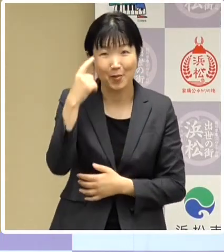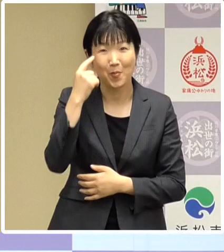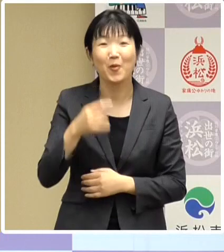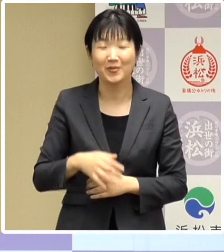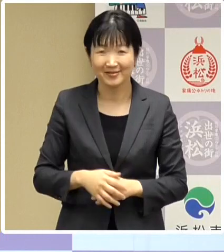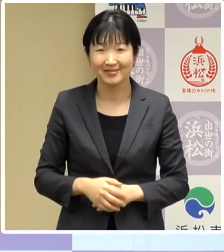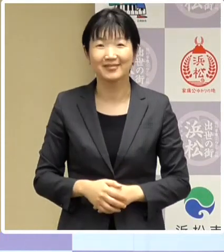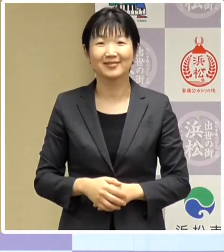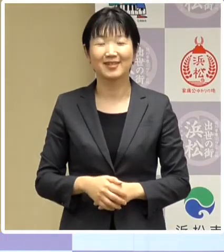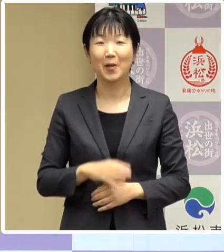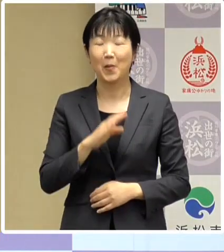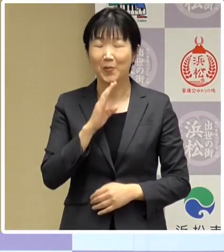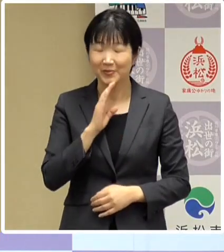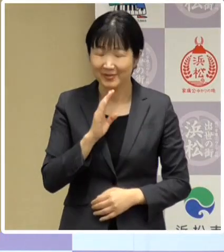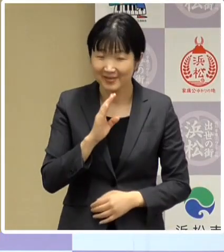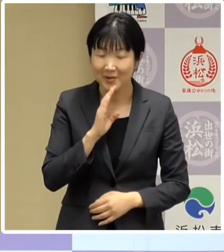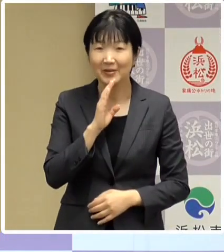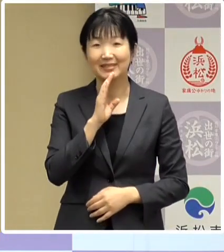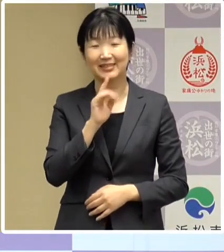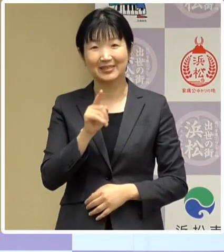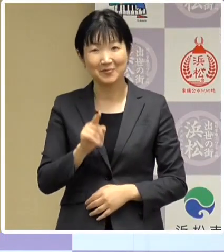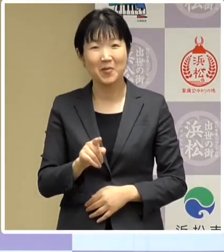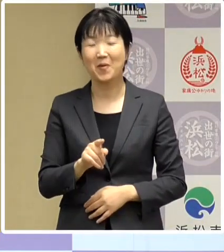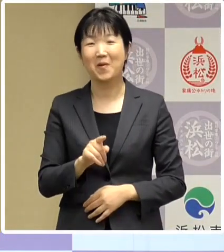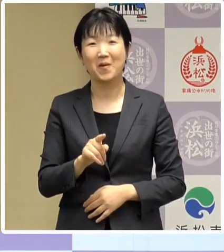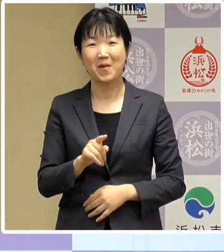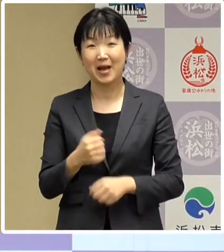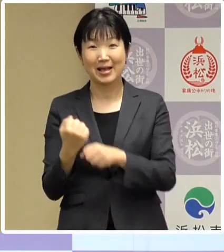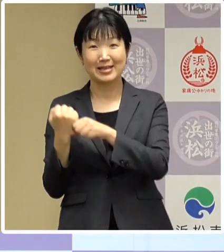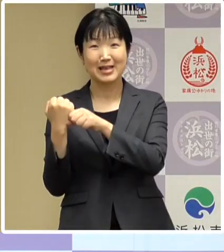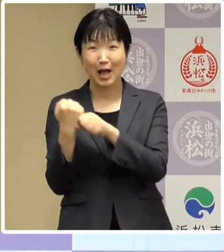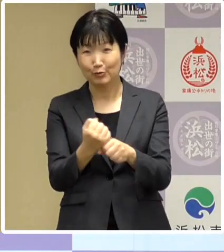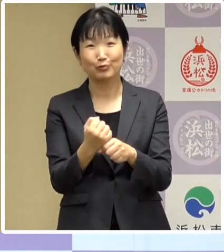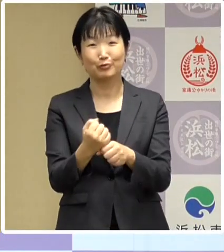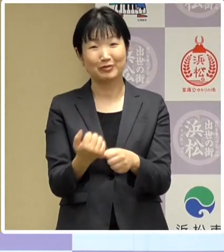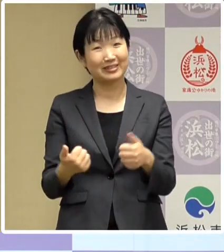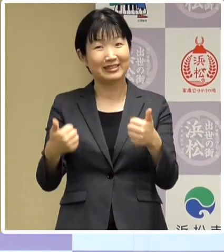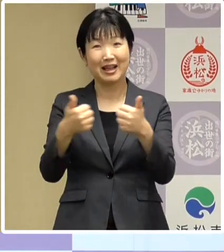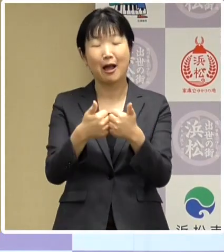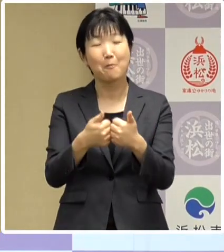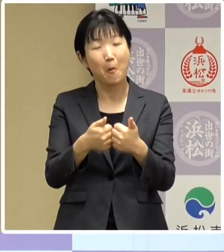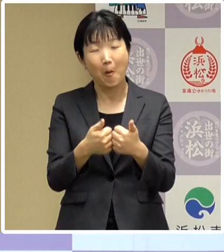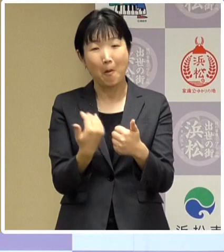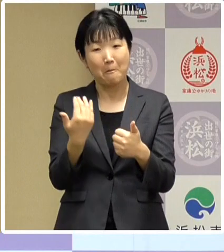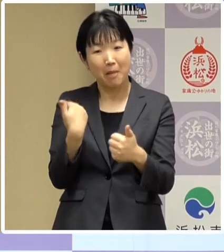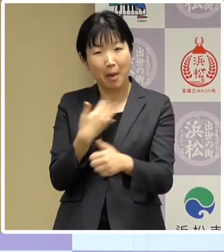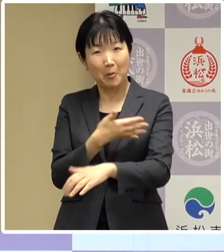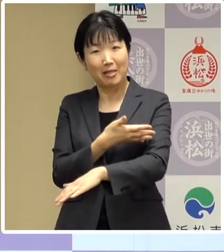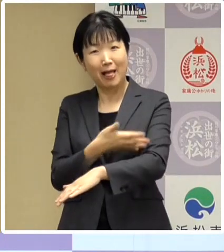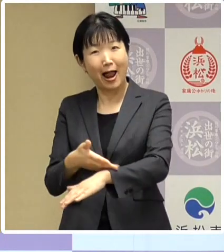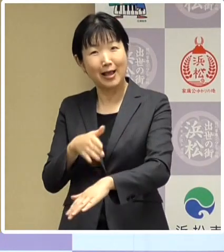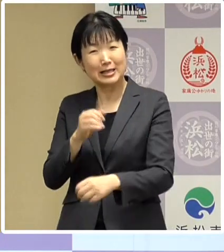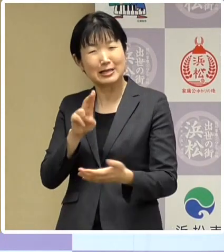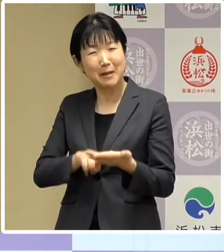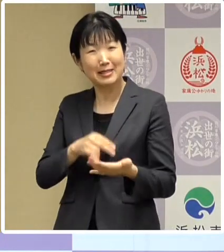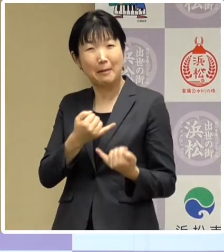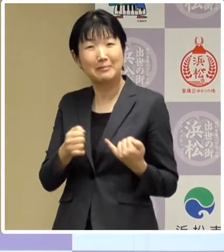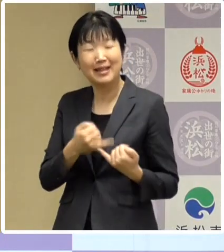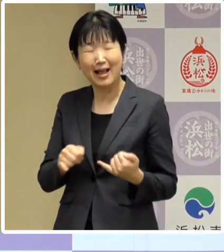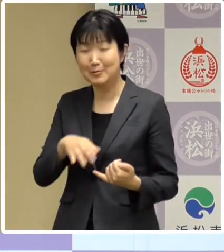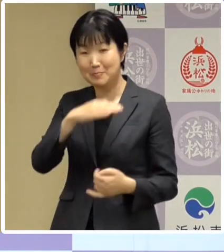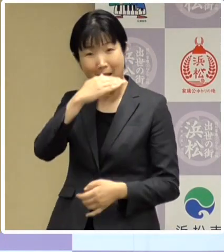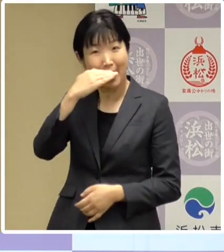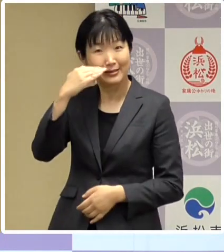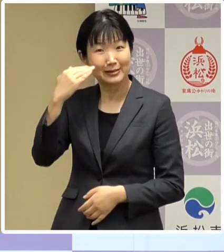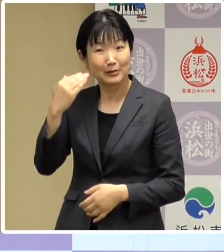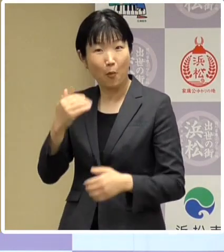う本当にストーリー作ってもですね、描けないような、まあ、展開にする展開ですね。だから本当野球全